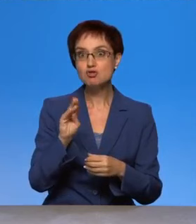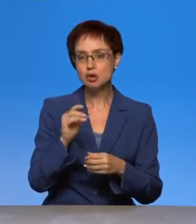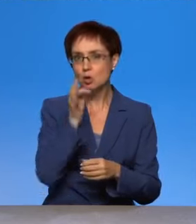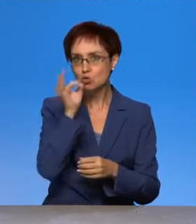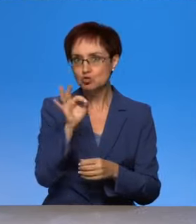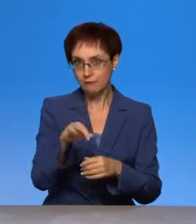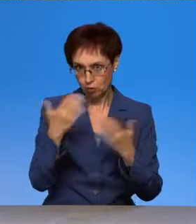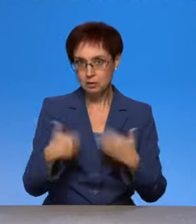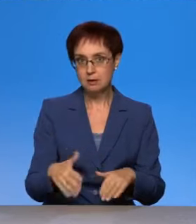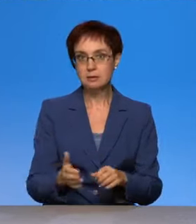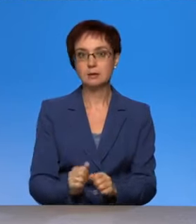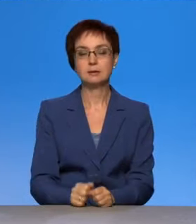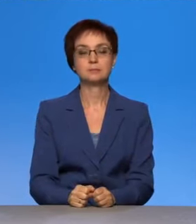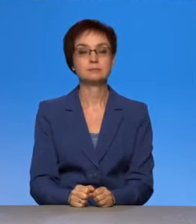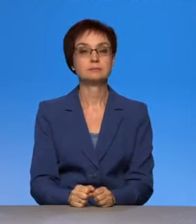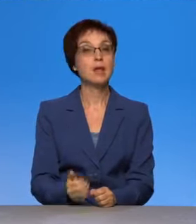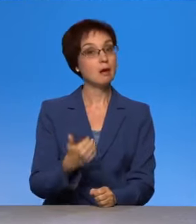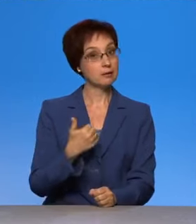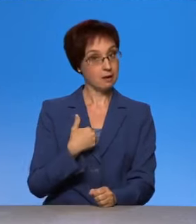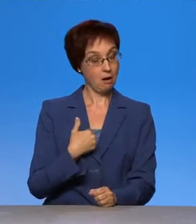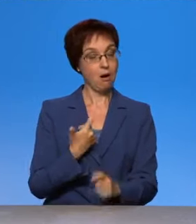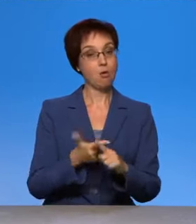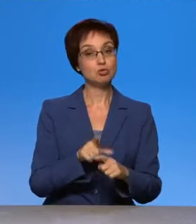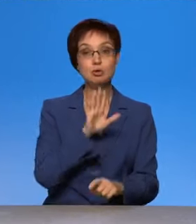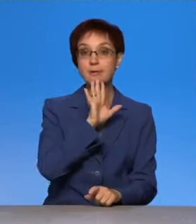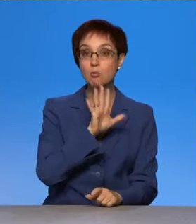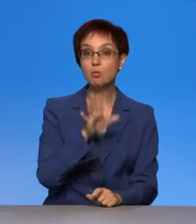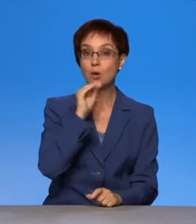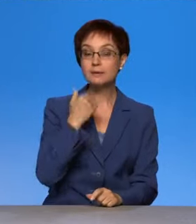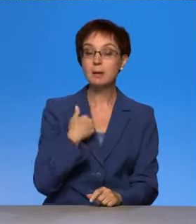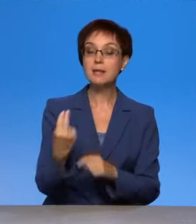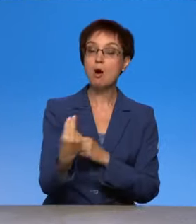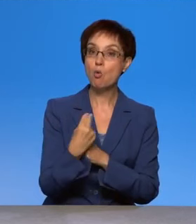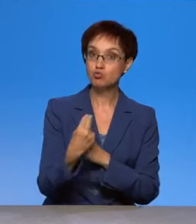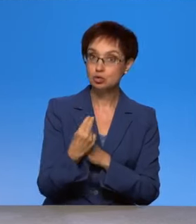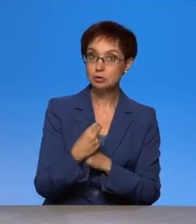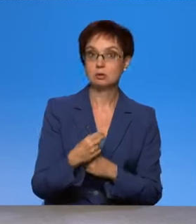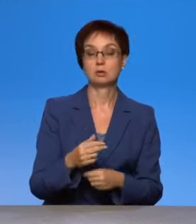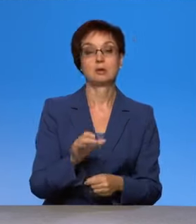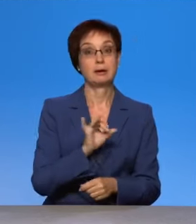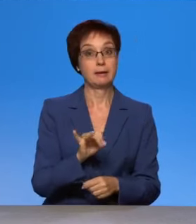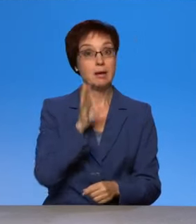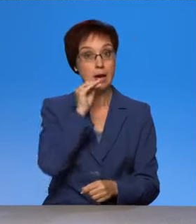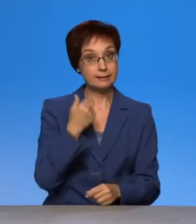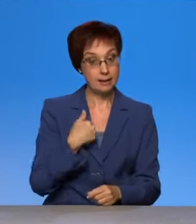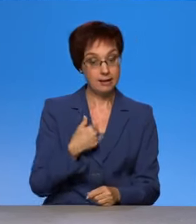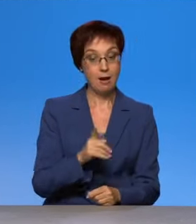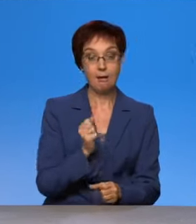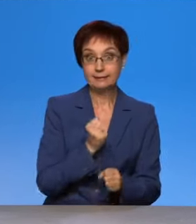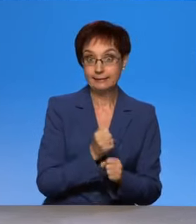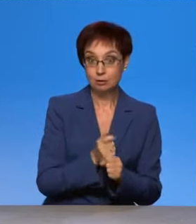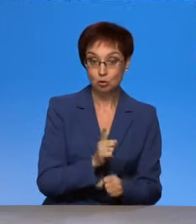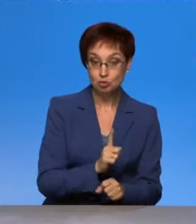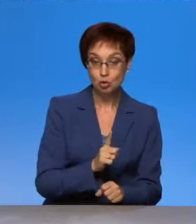меня... Знаете, поучают, и когда я что-либо делаю, делают замечания. Вот